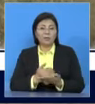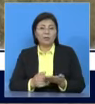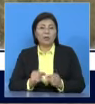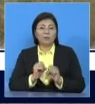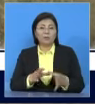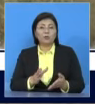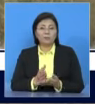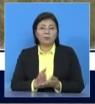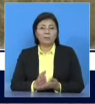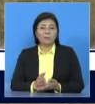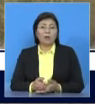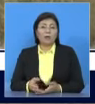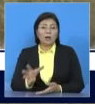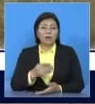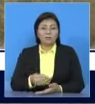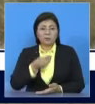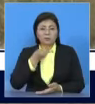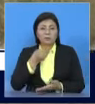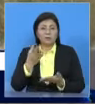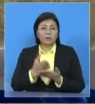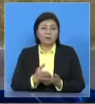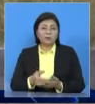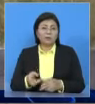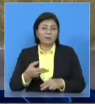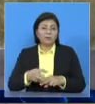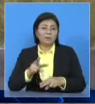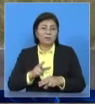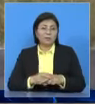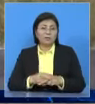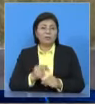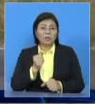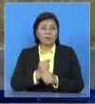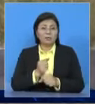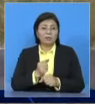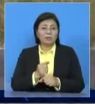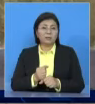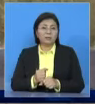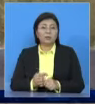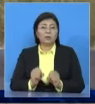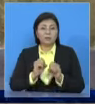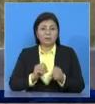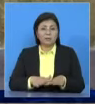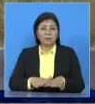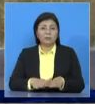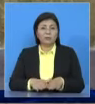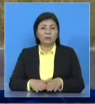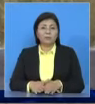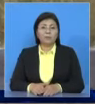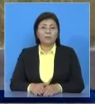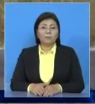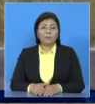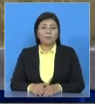что они съедают тот же арбуз тоже дыню оно как бы по любому этот мусор течет